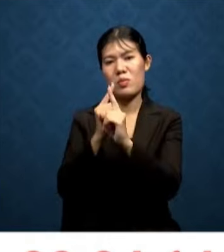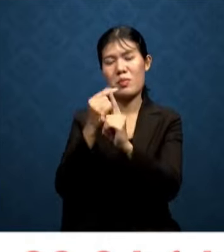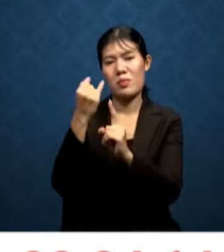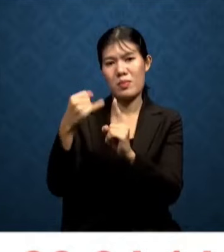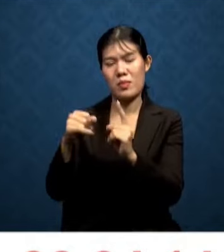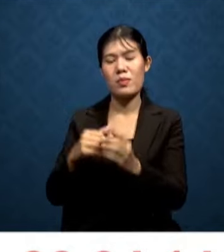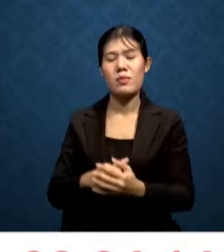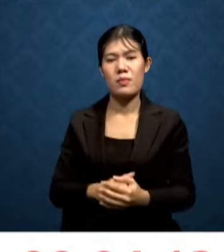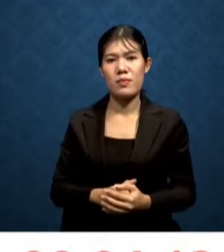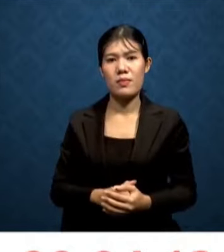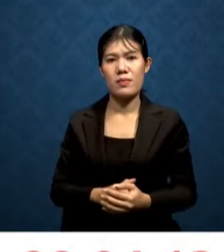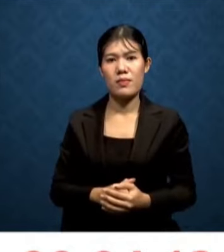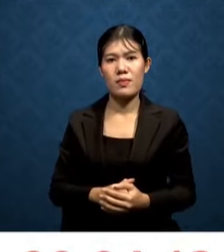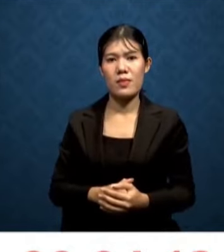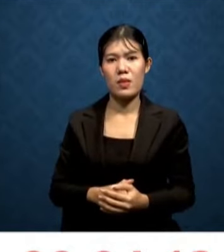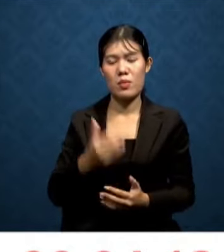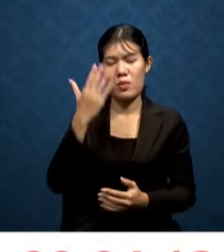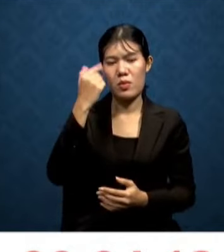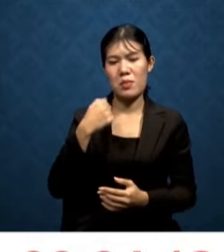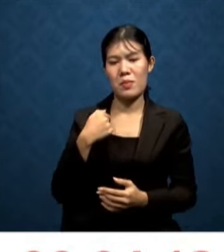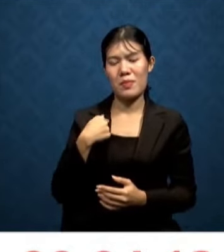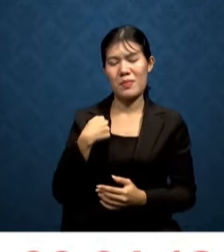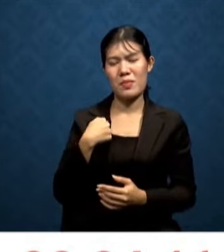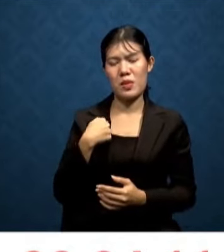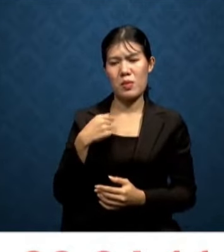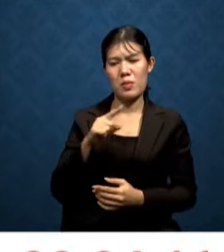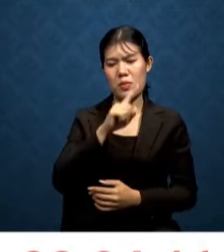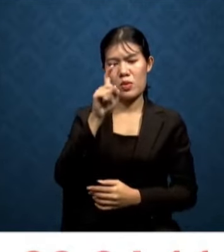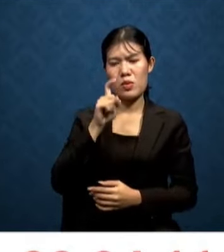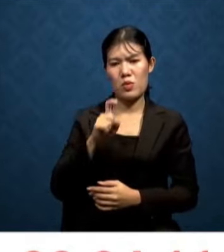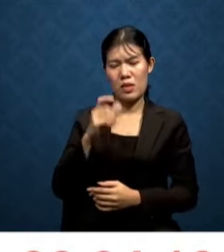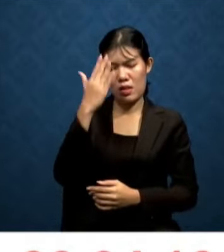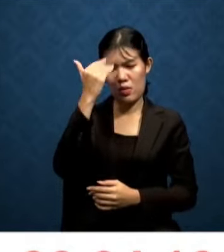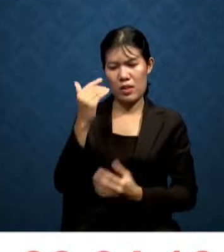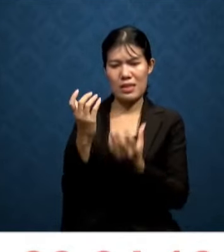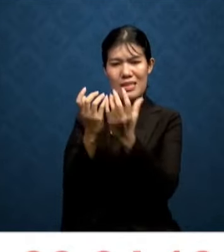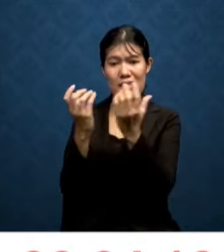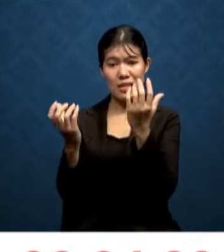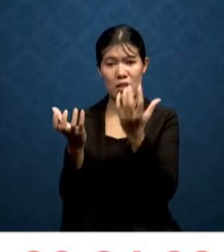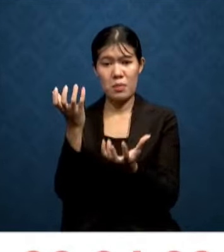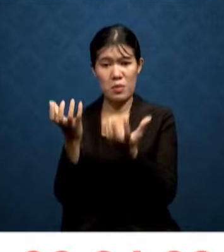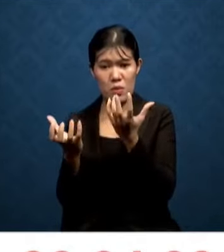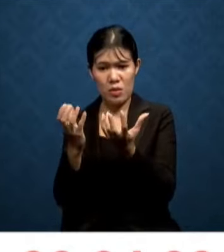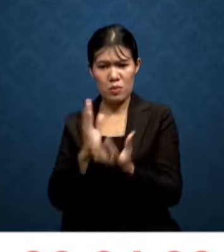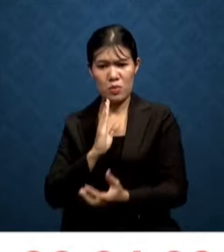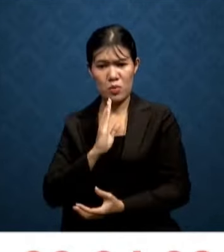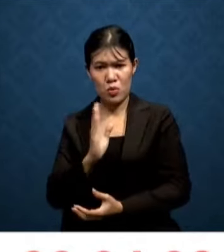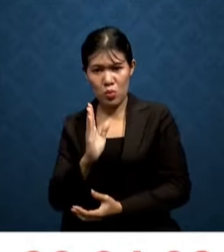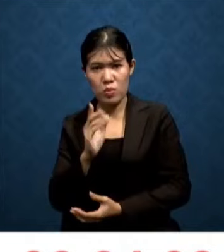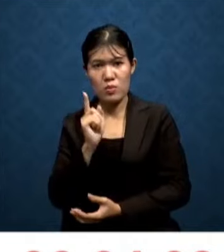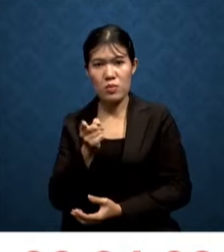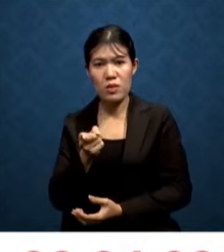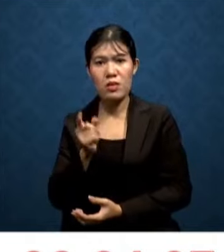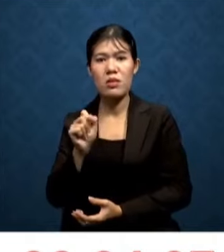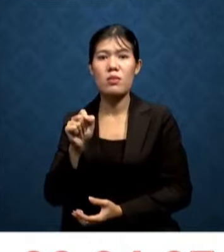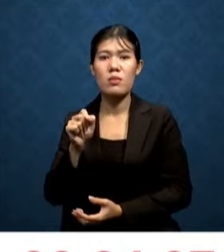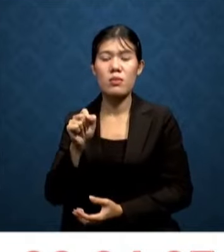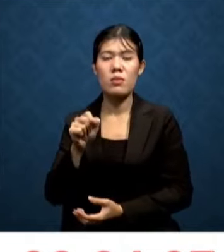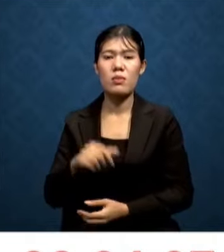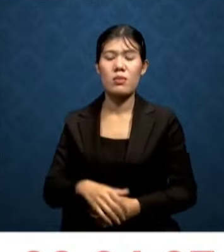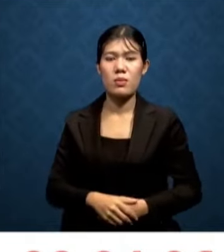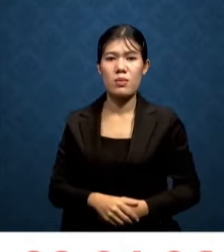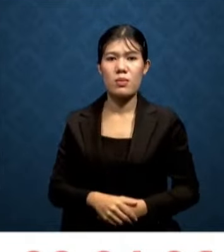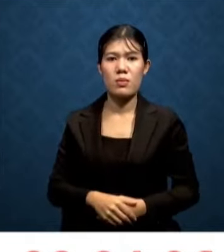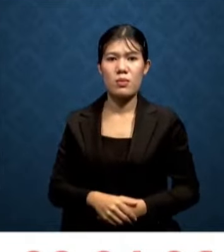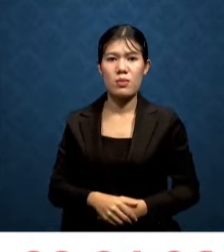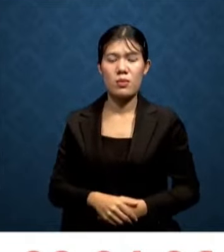างความขัดแย้งและข้อสงสัยในสังคมถึงความเป็นกลางและความยุติธรรมของตุลาการศาลรัฐธรรมนูญซึ่ง